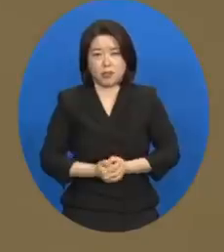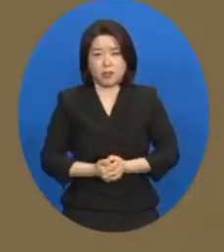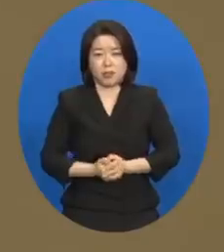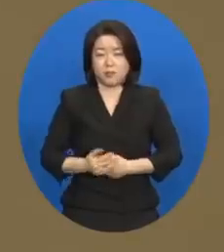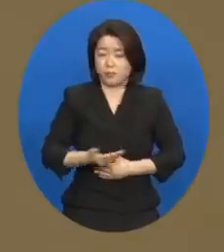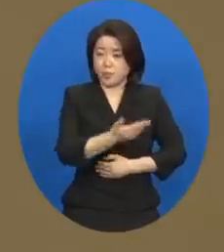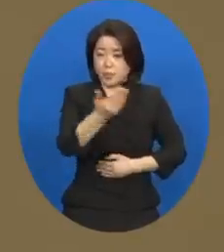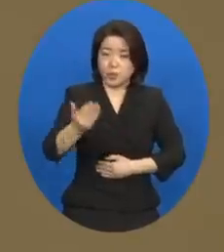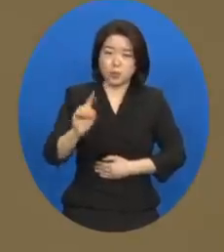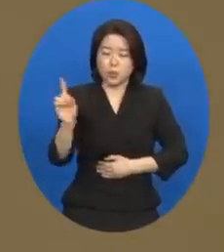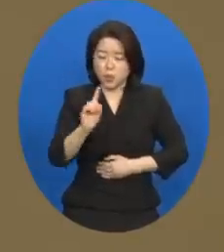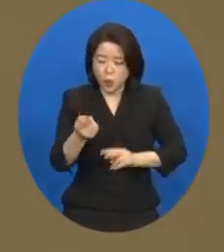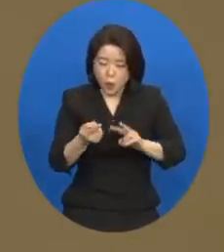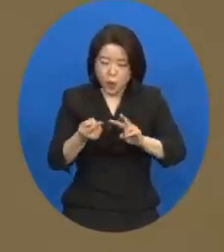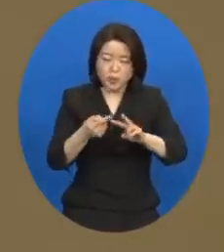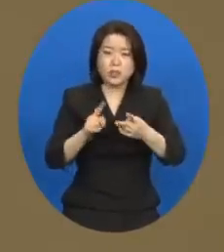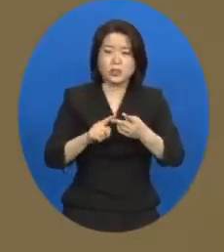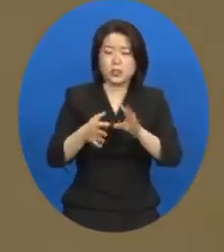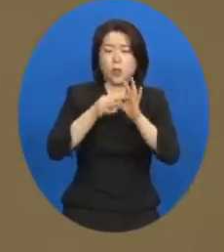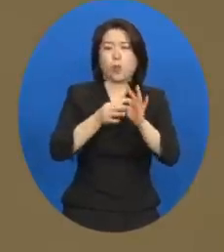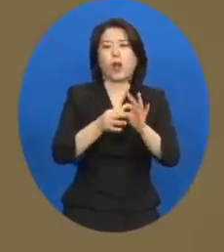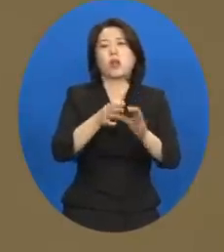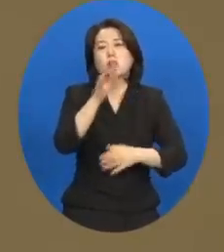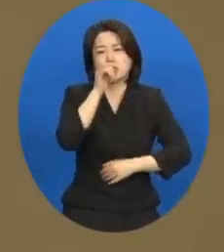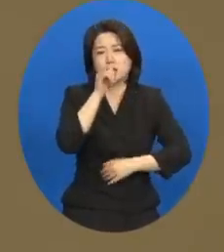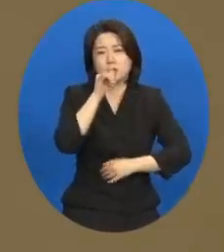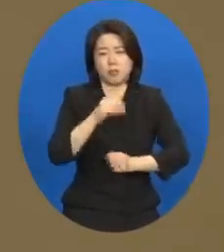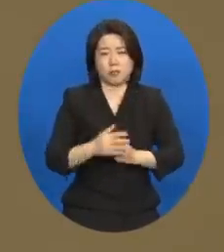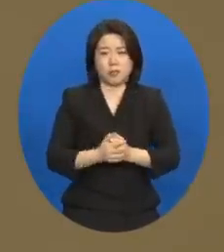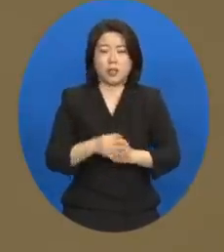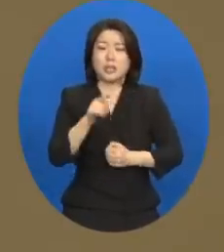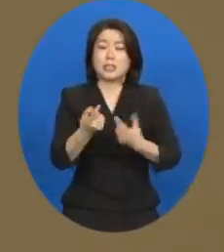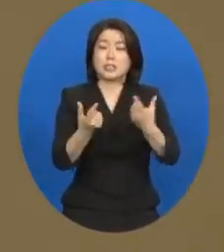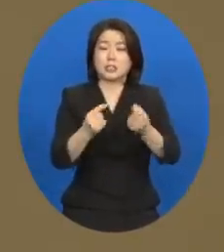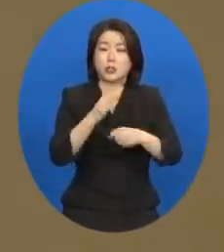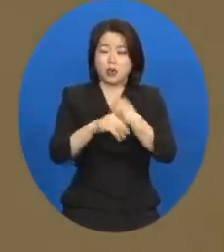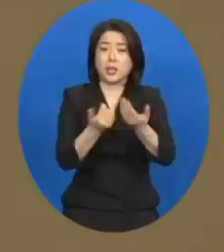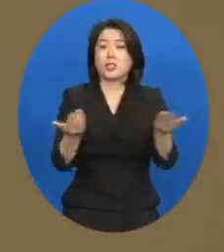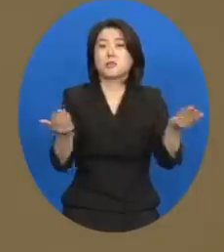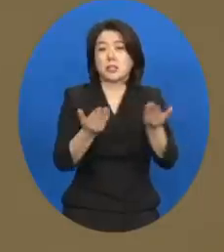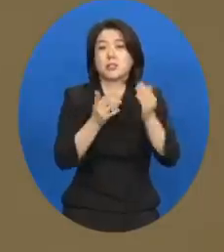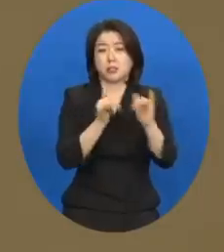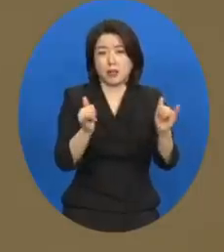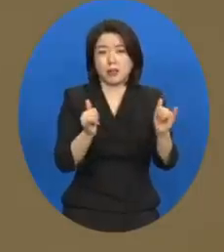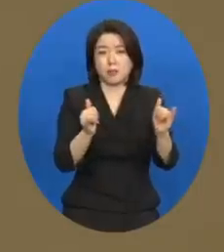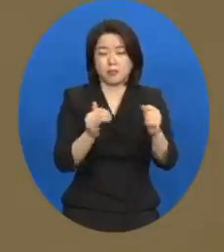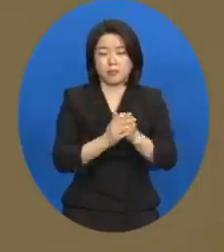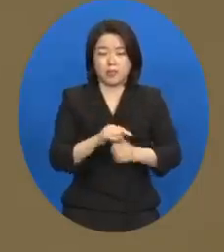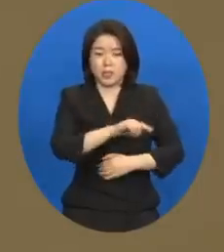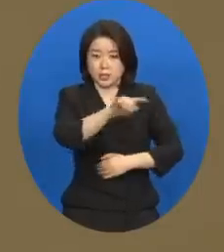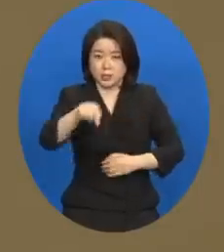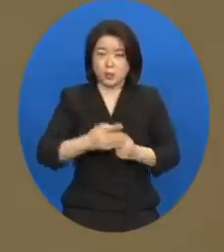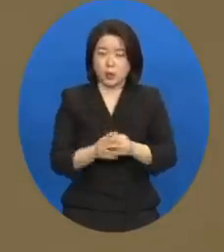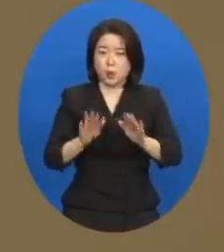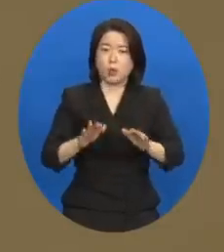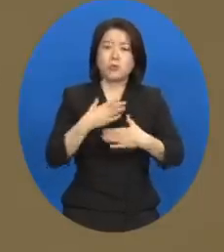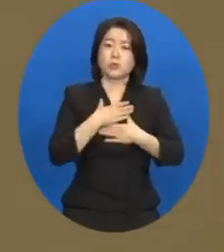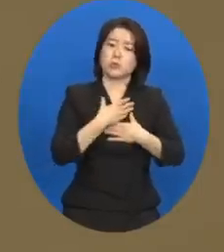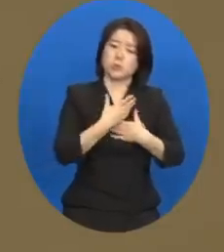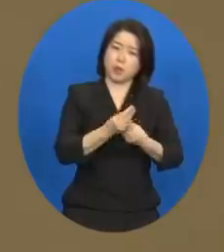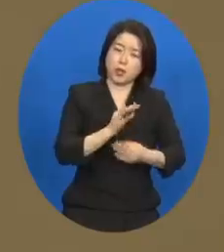여러분과 어떤 형태로든지 관련이 있으신 그런 사역자들, 그분들은 오늘은